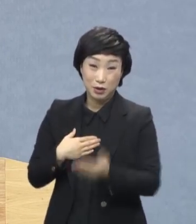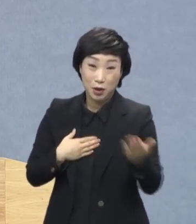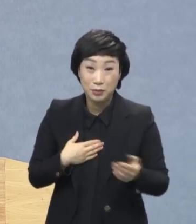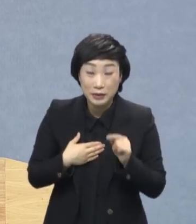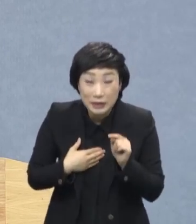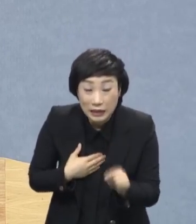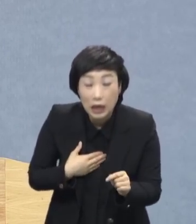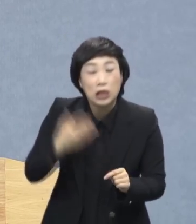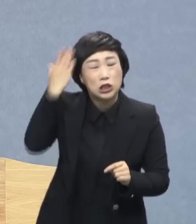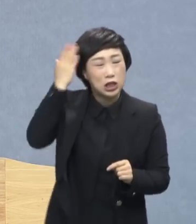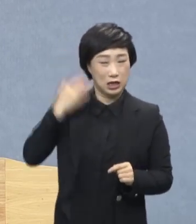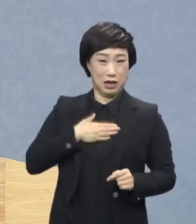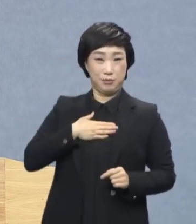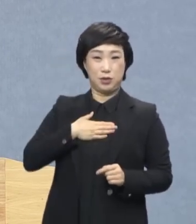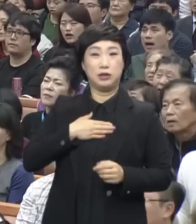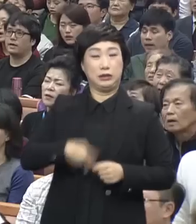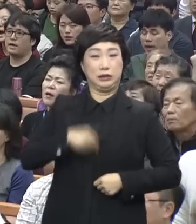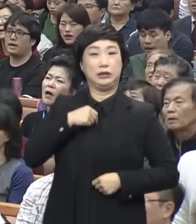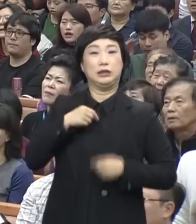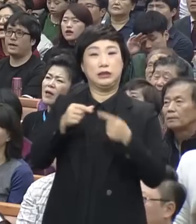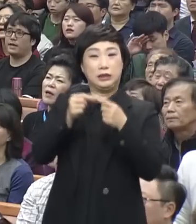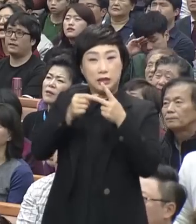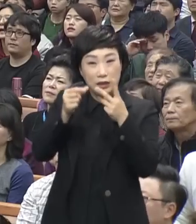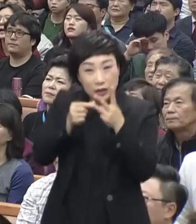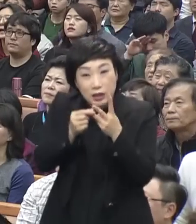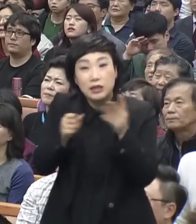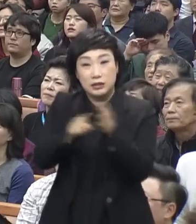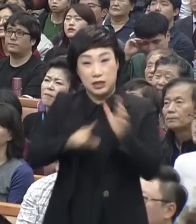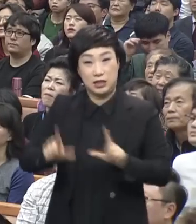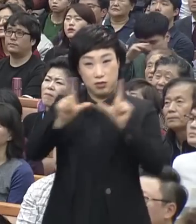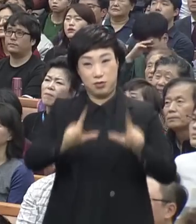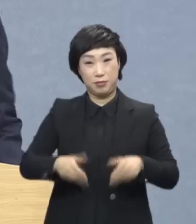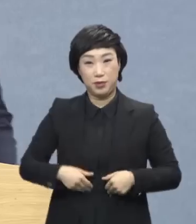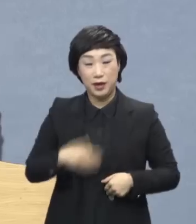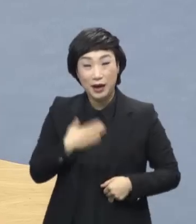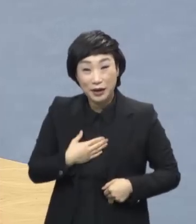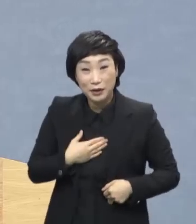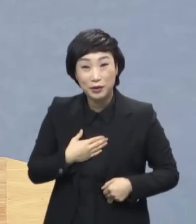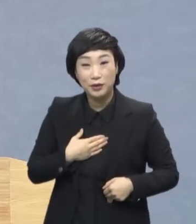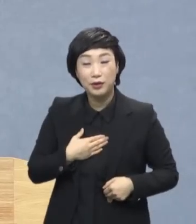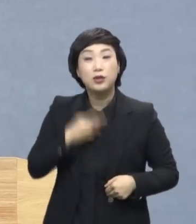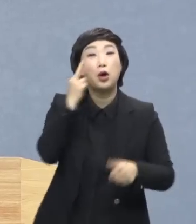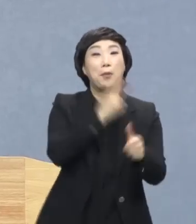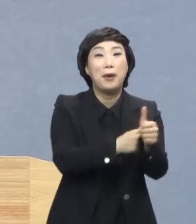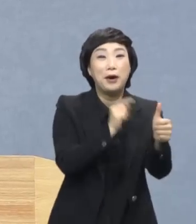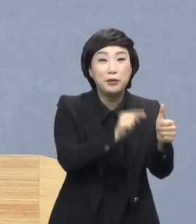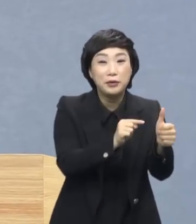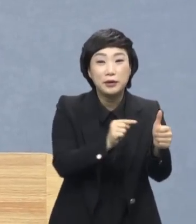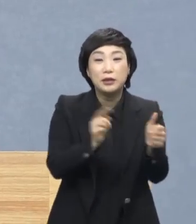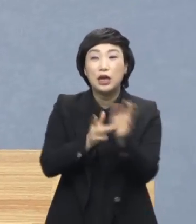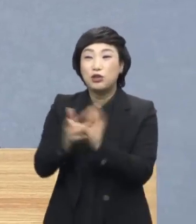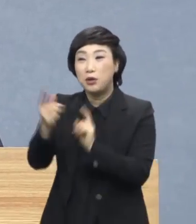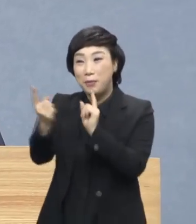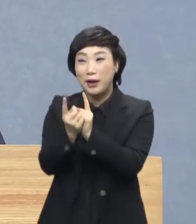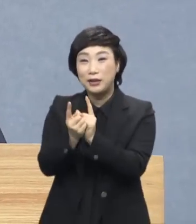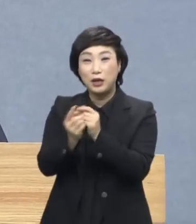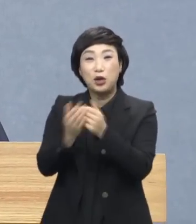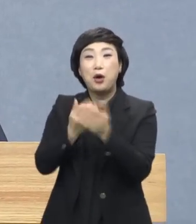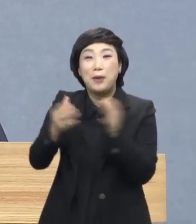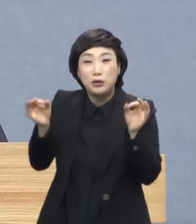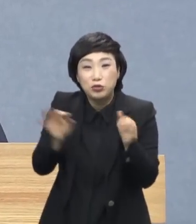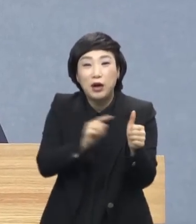이것이 바로 지정의의 신앙생활이라 이 말이오. 신앙생활. 사도 바울이 예수님을 만나는